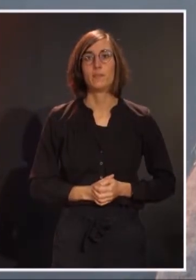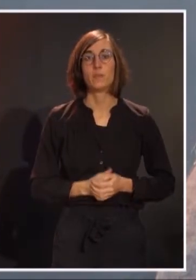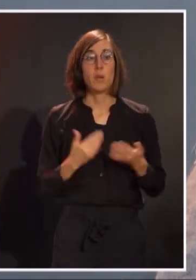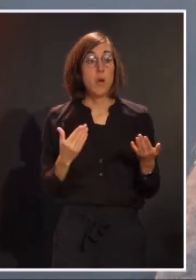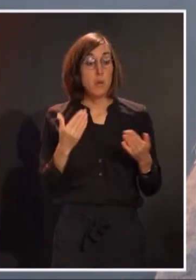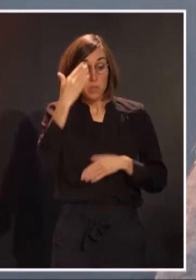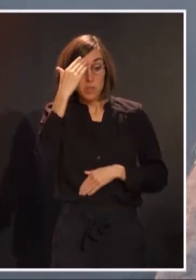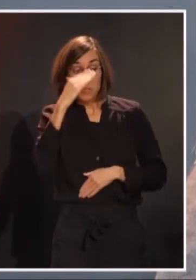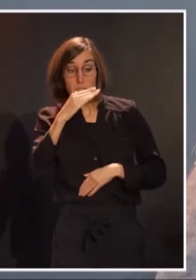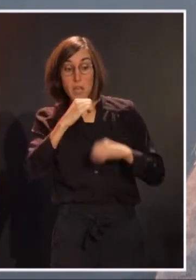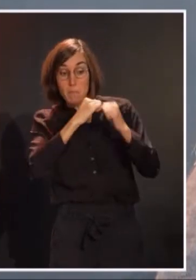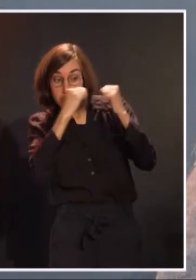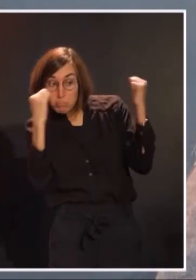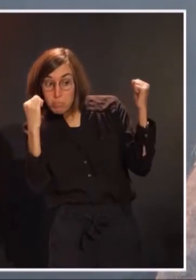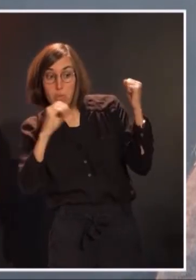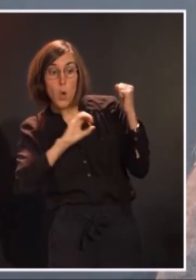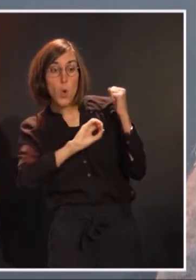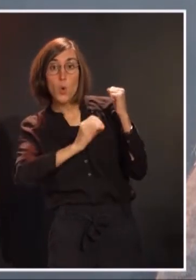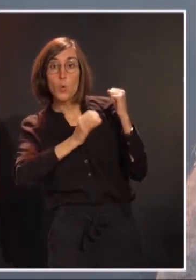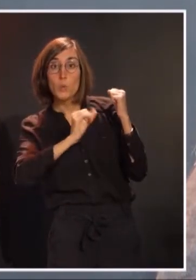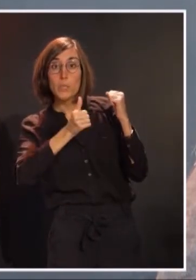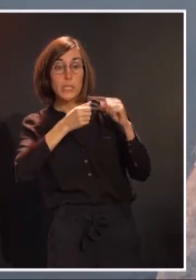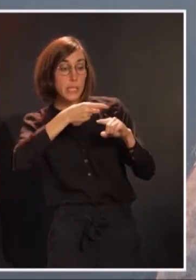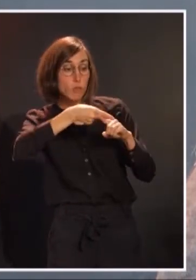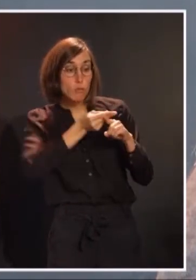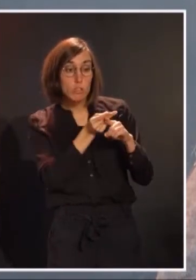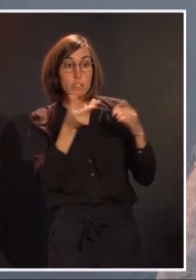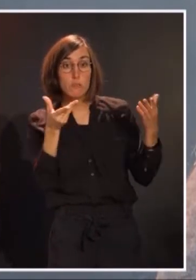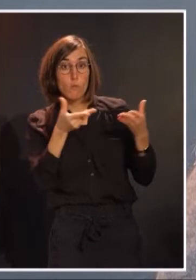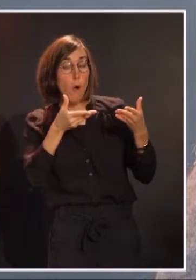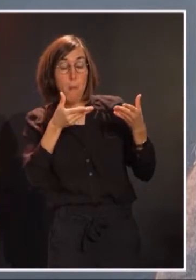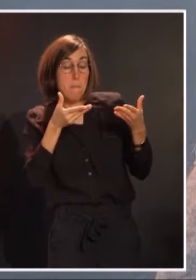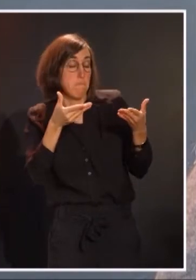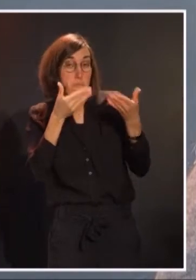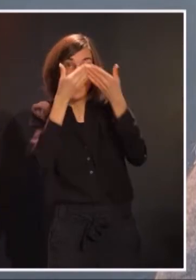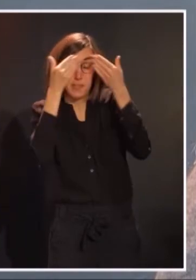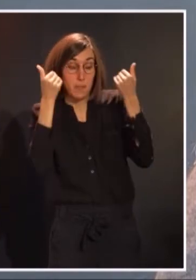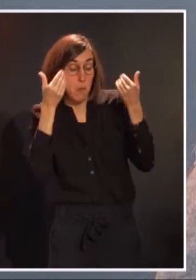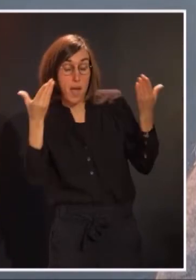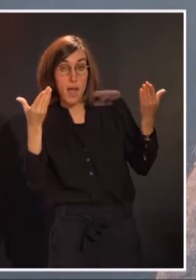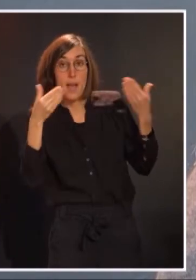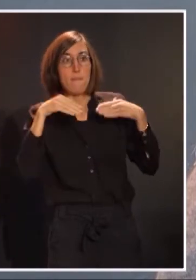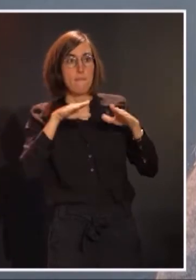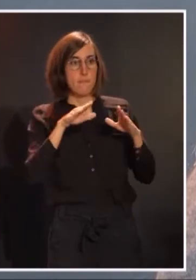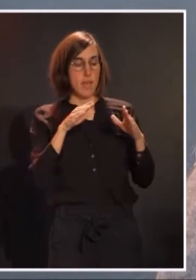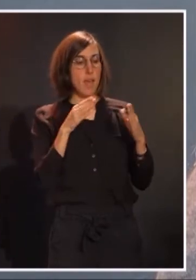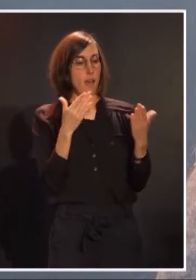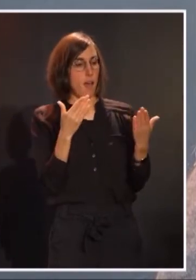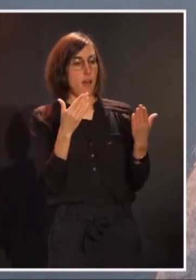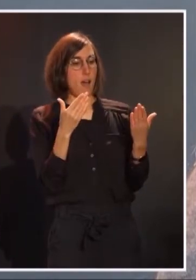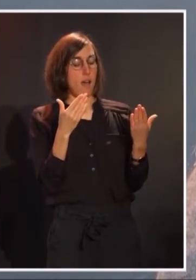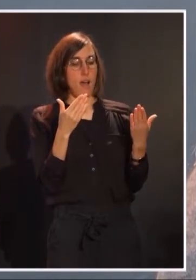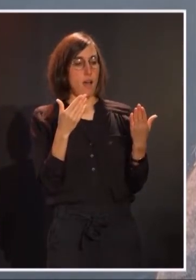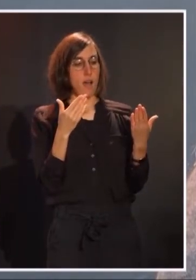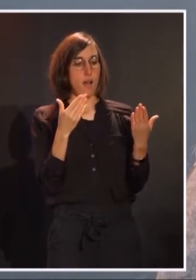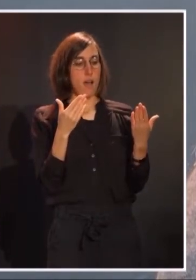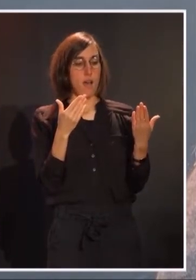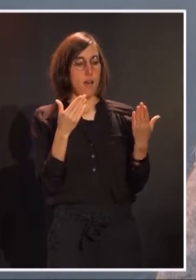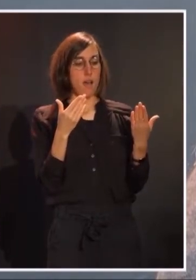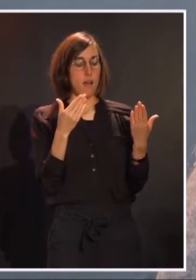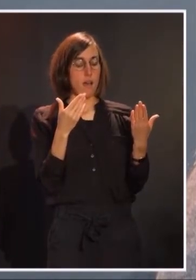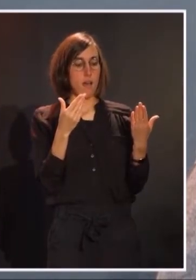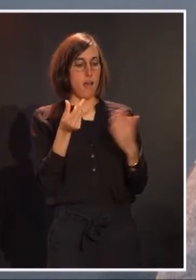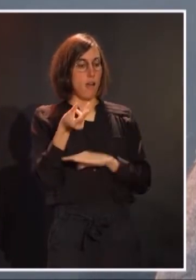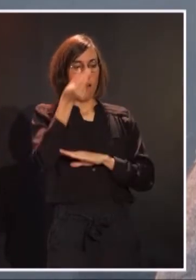une idée de ce qui pourrait l'aider particulièrement. Mais elle voit bien que l'idée de compenser